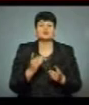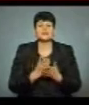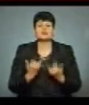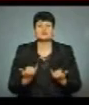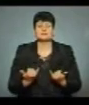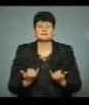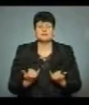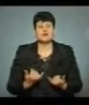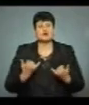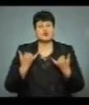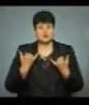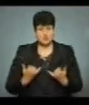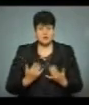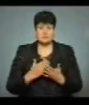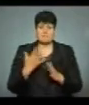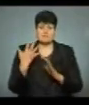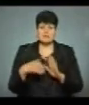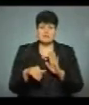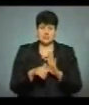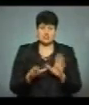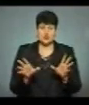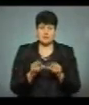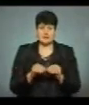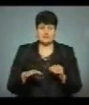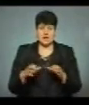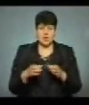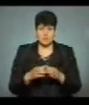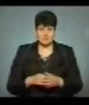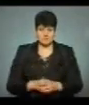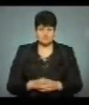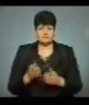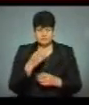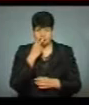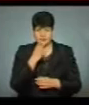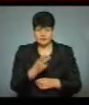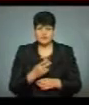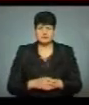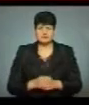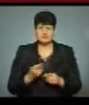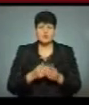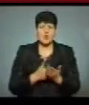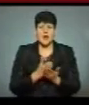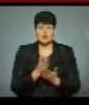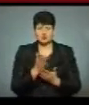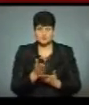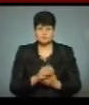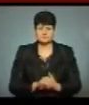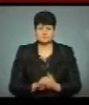сьогодні? На сьогодні ми вийшли на 56 об'єднаних територіальних громад. Давайте ми подивимося на цю карту.